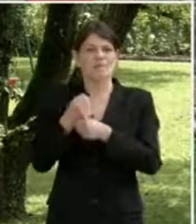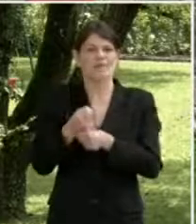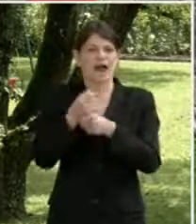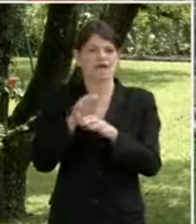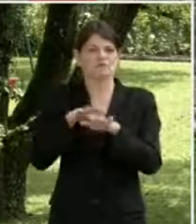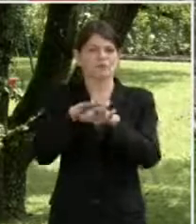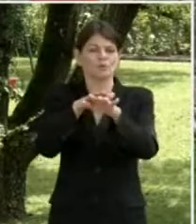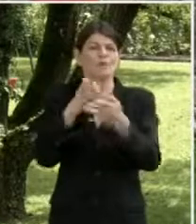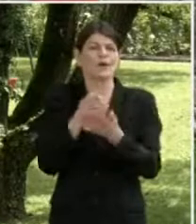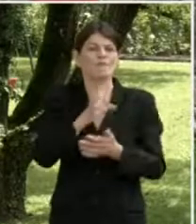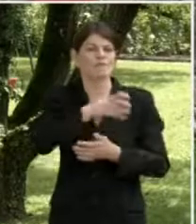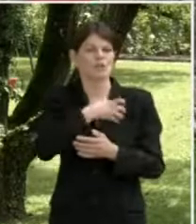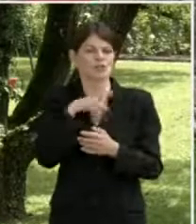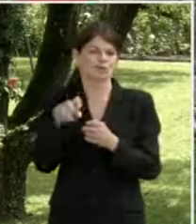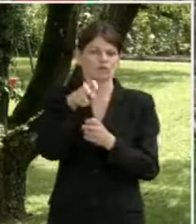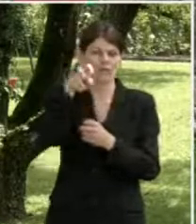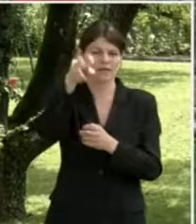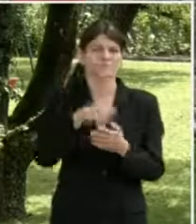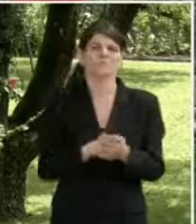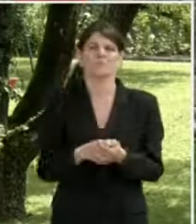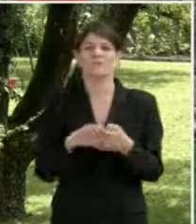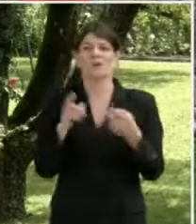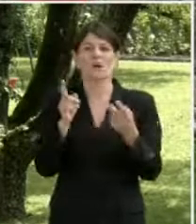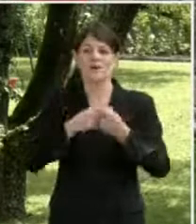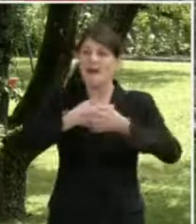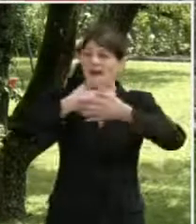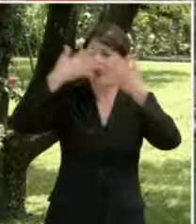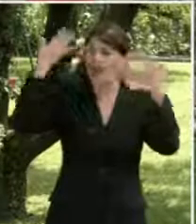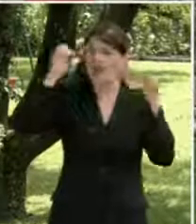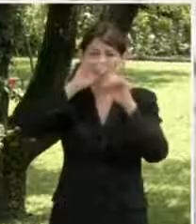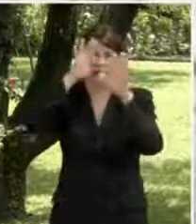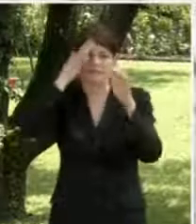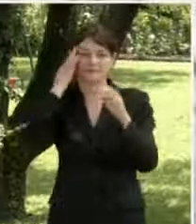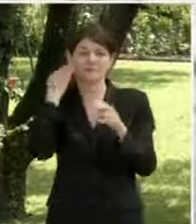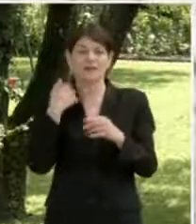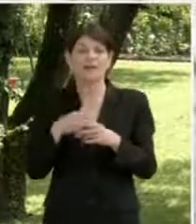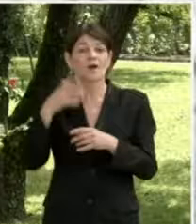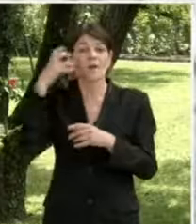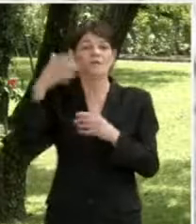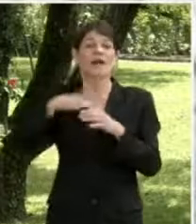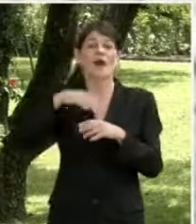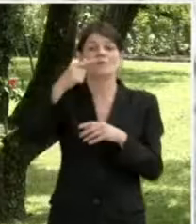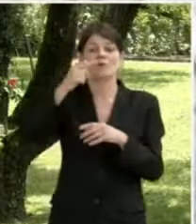durch den Fürstensteig und der hellleuchtenden Krone auf Tours.